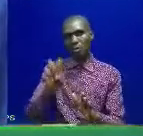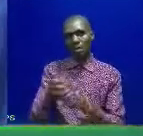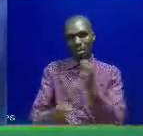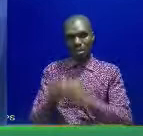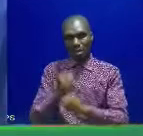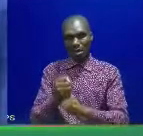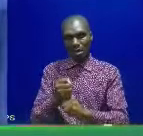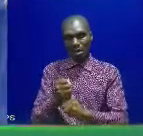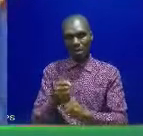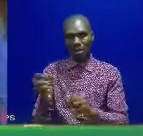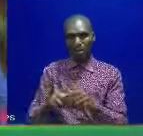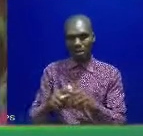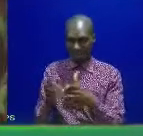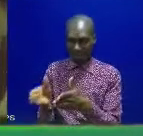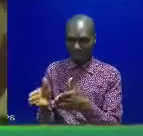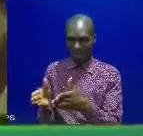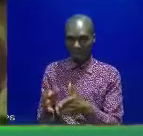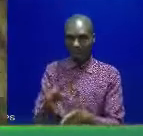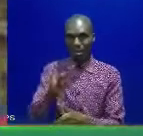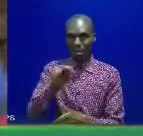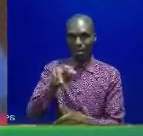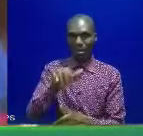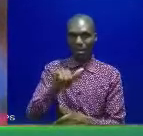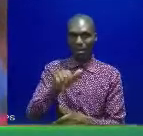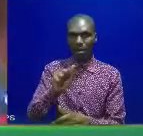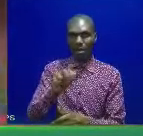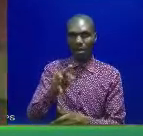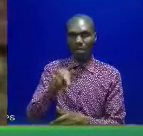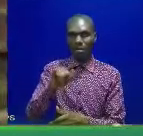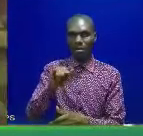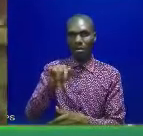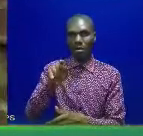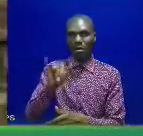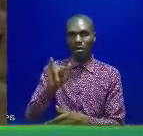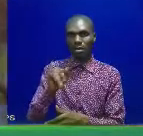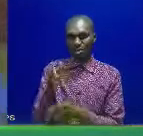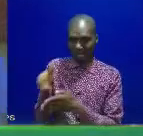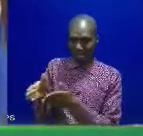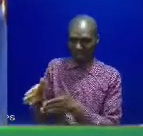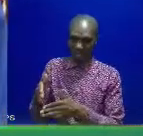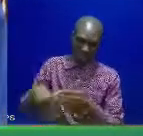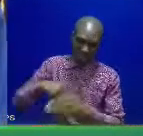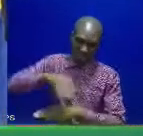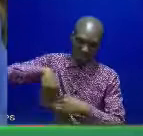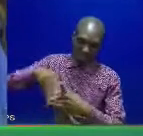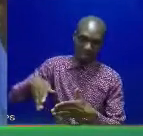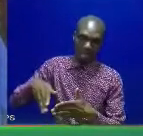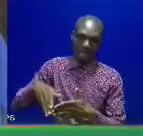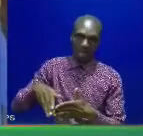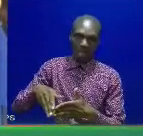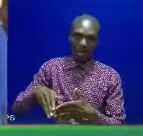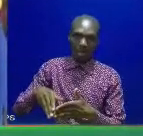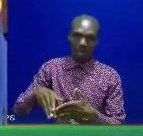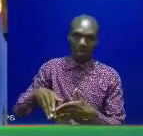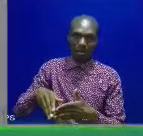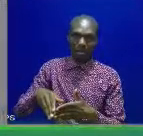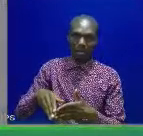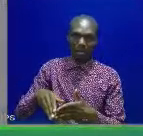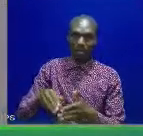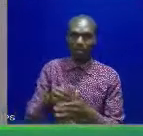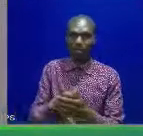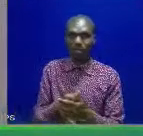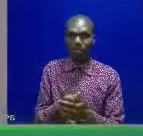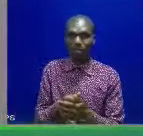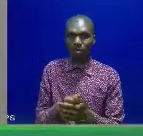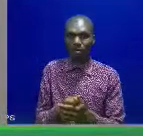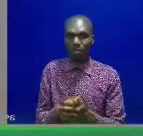naitwa Nyamiti. Nyamiti ni within the area, sindio? Yeah. Mbobasi, mahali naitu mbobasi. Aba